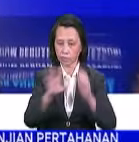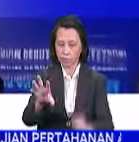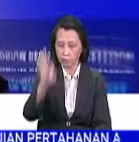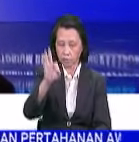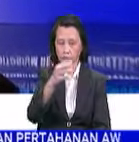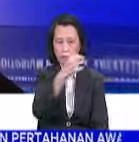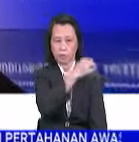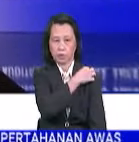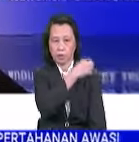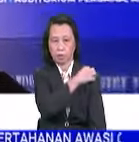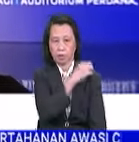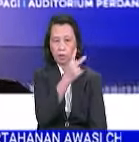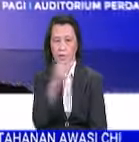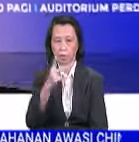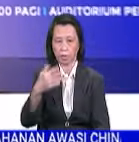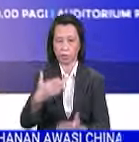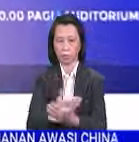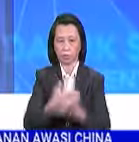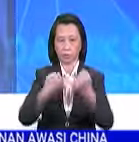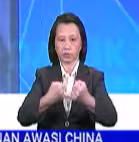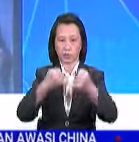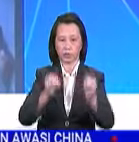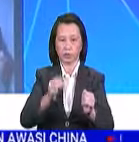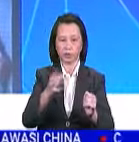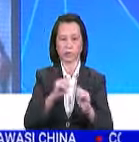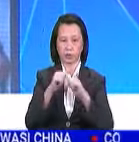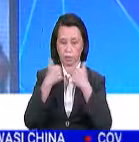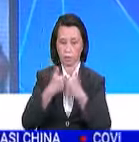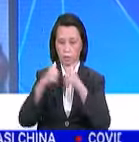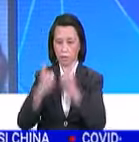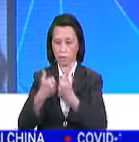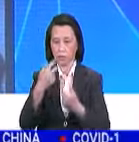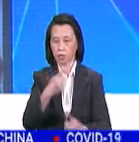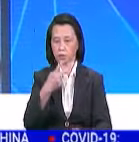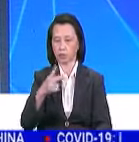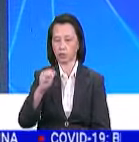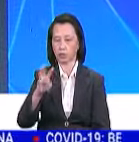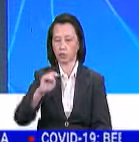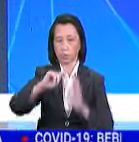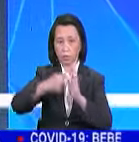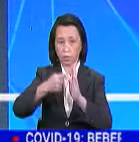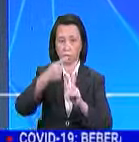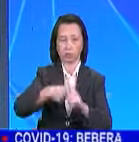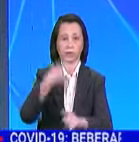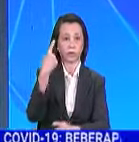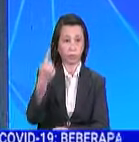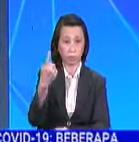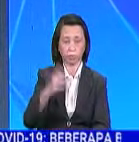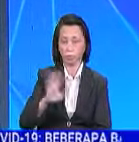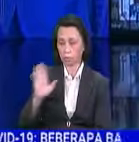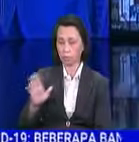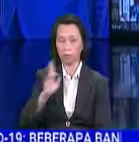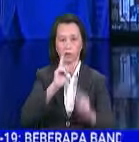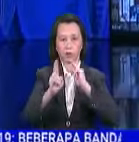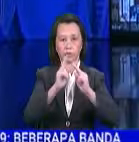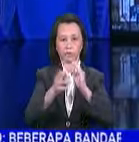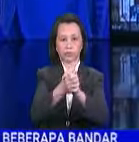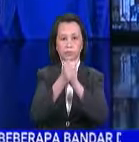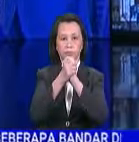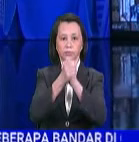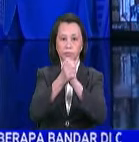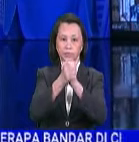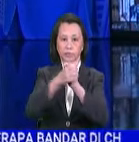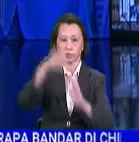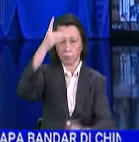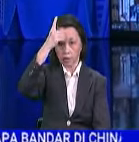pelantikan pegawai-pegawai kanan baharu di jabatan serta agensi KKMM berkuat kuasa Januari. Beliau turut mengucapkan tahniah